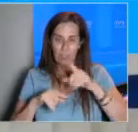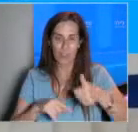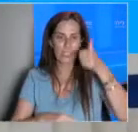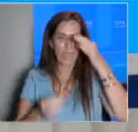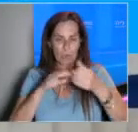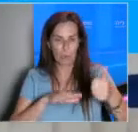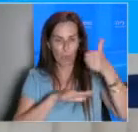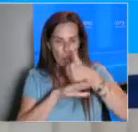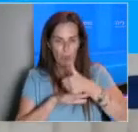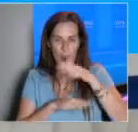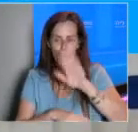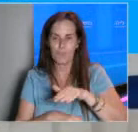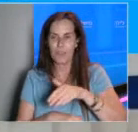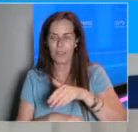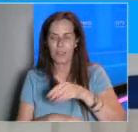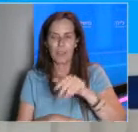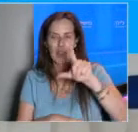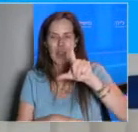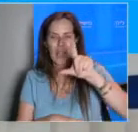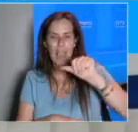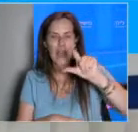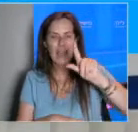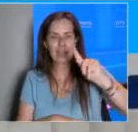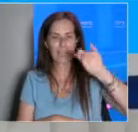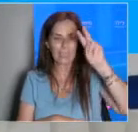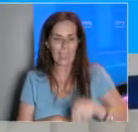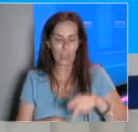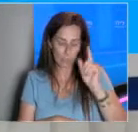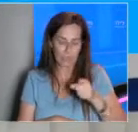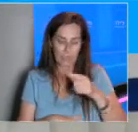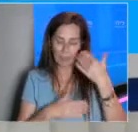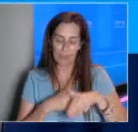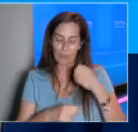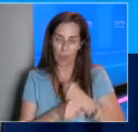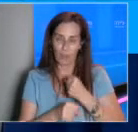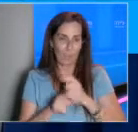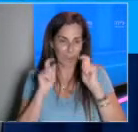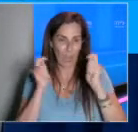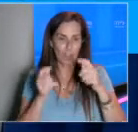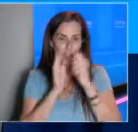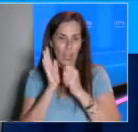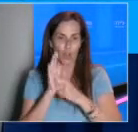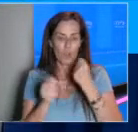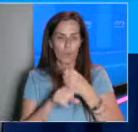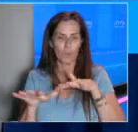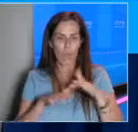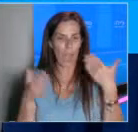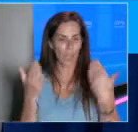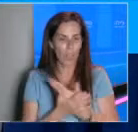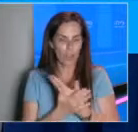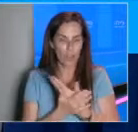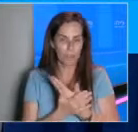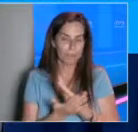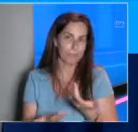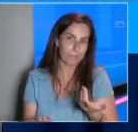ניסנקון ואלקין ומזכיר הממשלה היו אמורים לסיים את עבודתה ולהגיש תקנון לעבודת הממשלה החדשה,